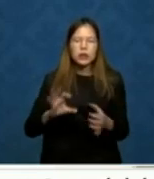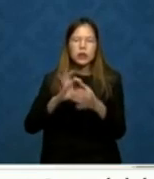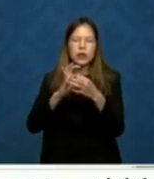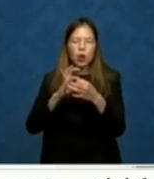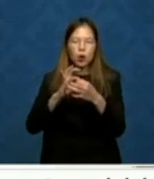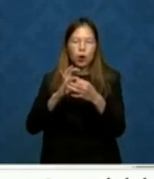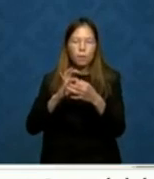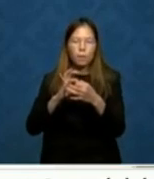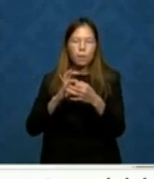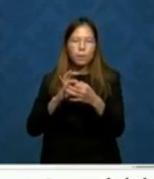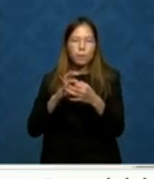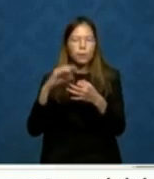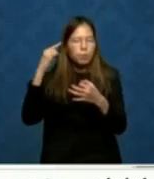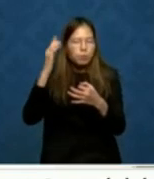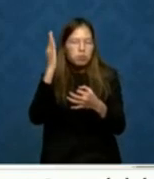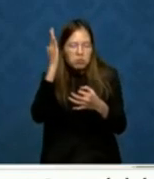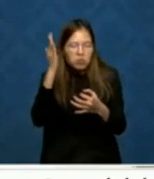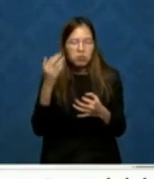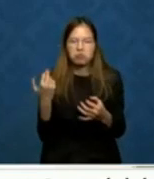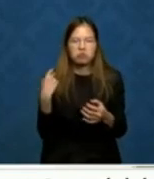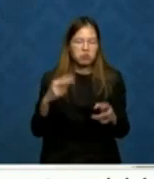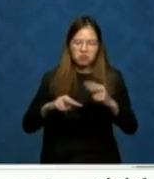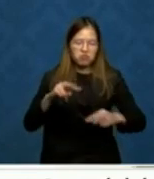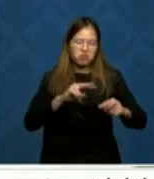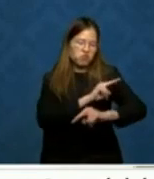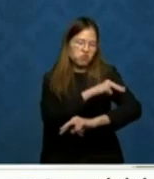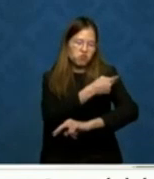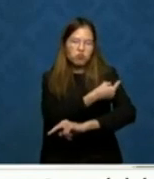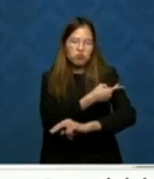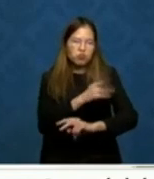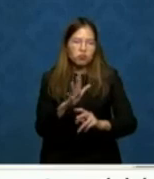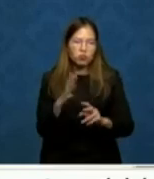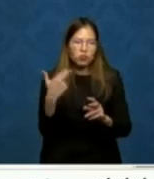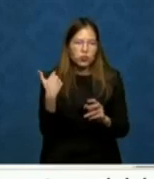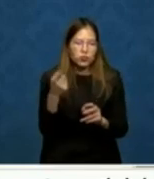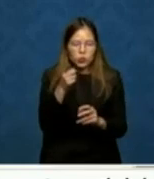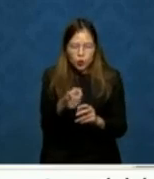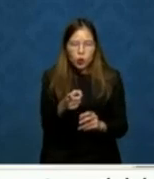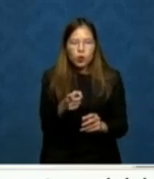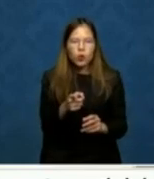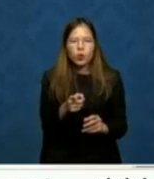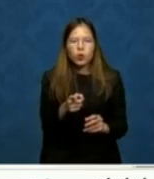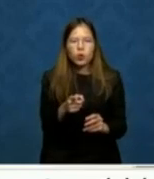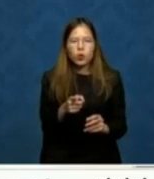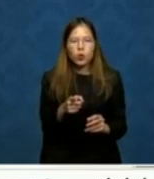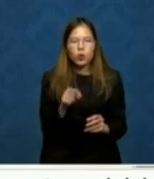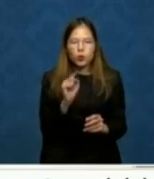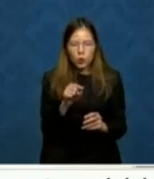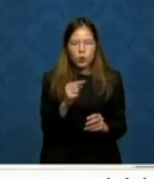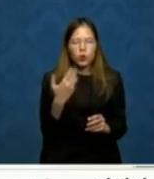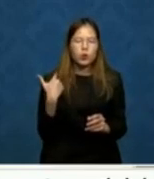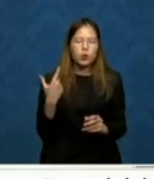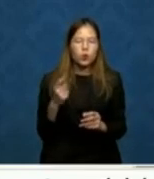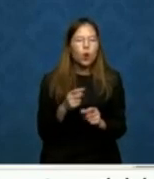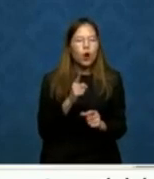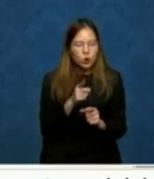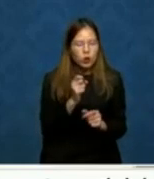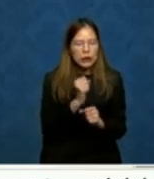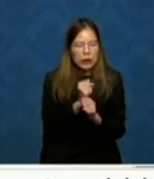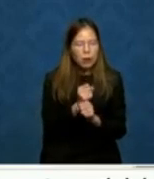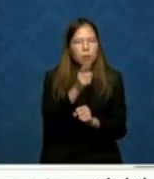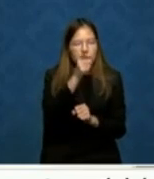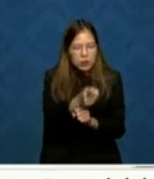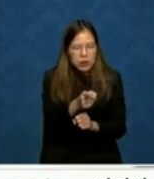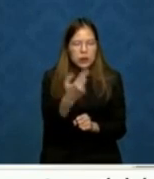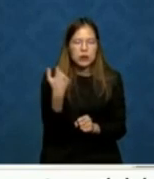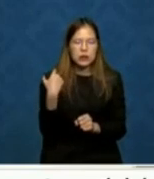ศนั้นไม่มีข้อพิสูจน์ทางการแพทย์ที่ยืนยันอย่างจำเพาะเจาะจงว่าผู้เสียหายถูกละเมิดแต่ศาลลง